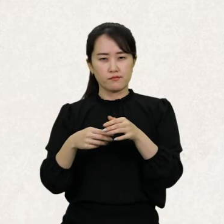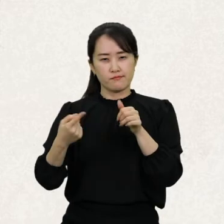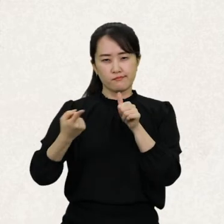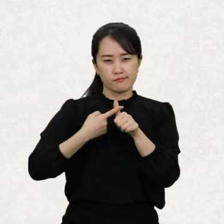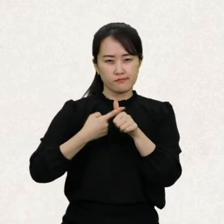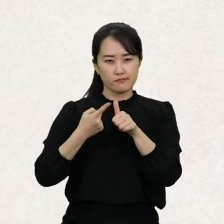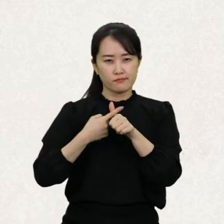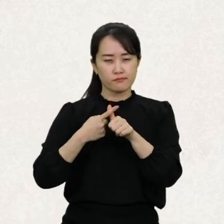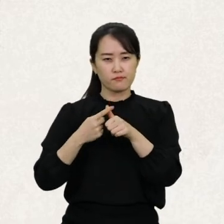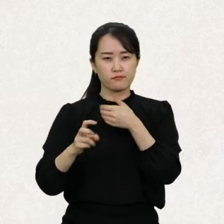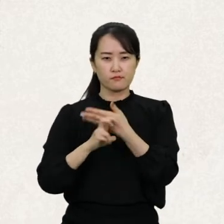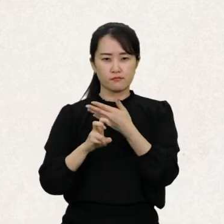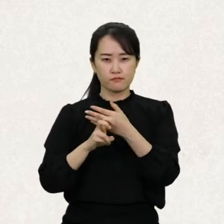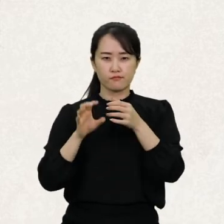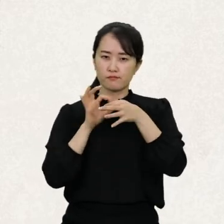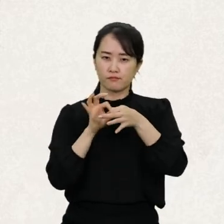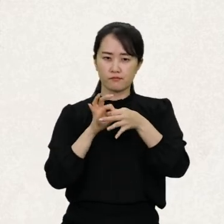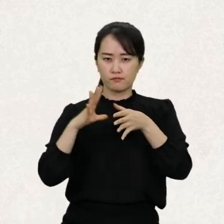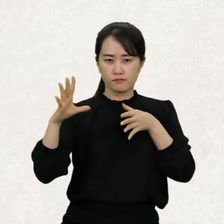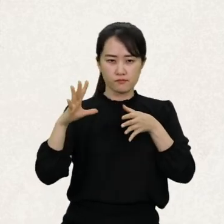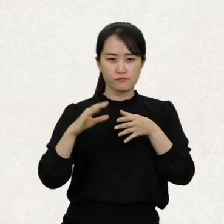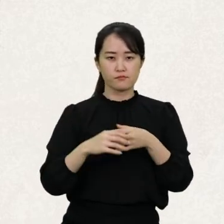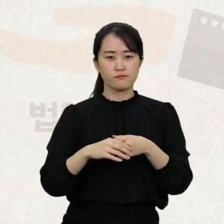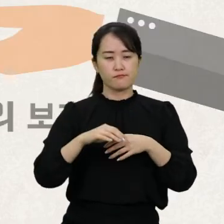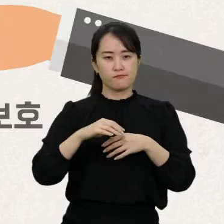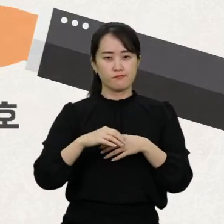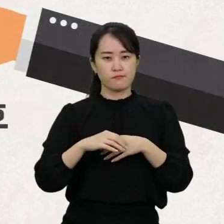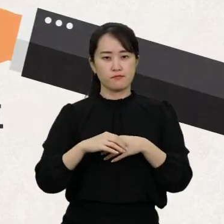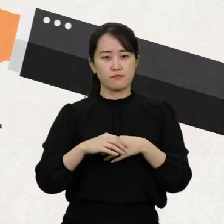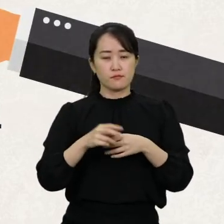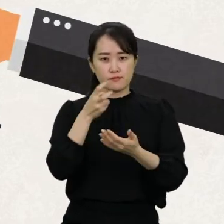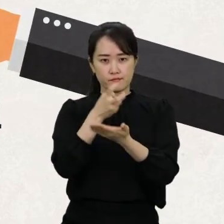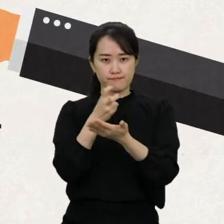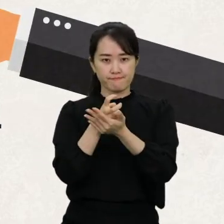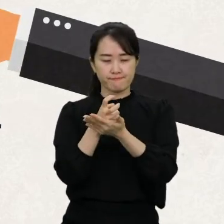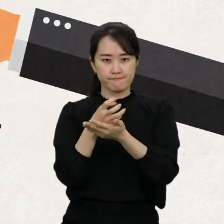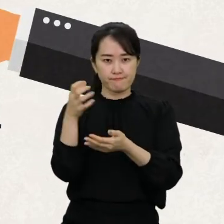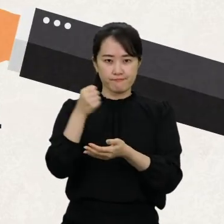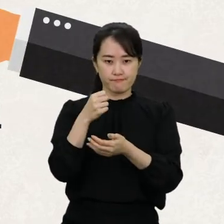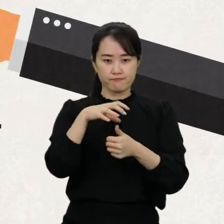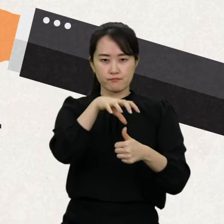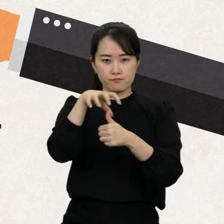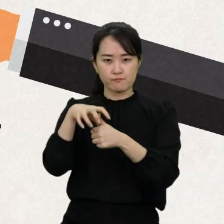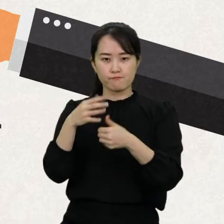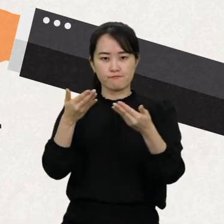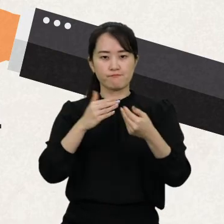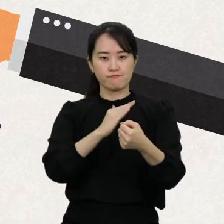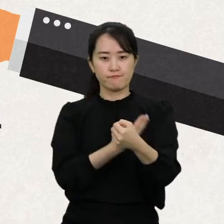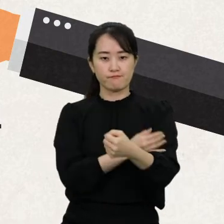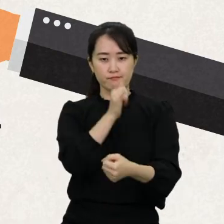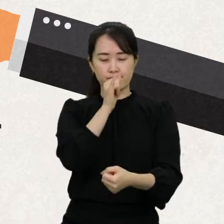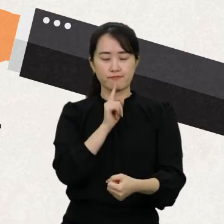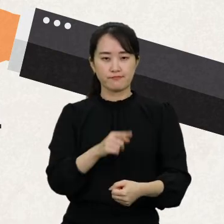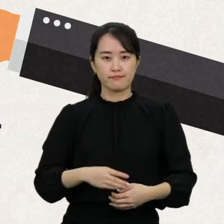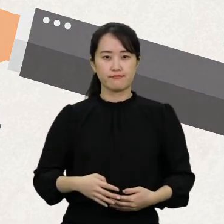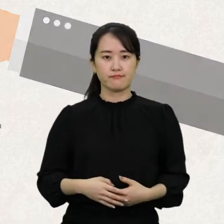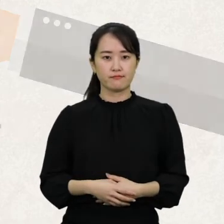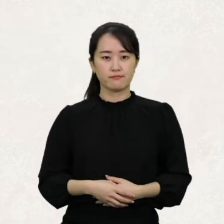당하지 않고 그러한 간섭이나 비난으로부터 법의 보호를 받을 권리가 있음을 명시하고 있습니다.